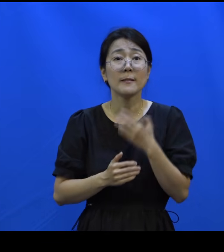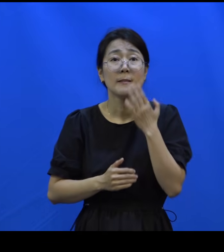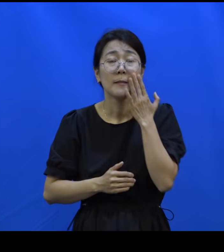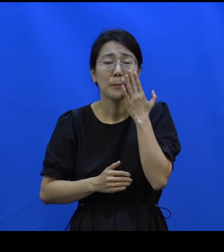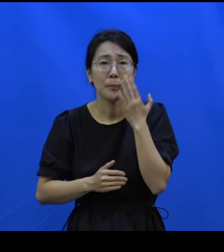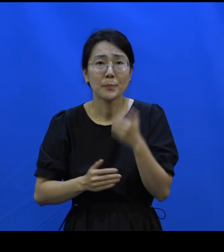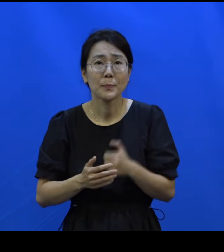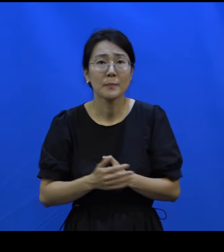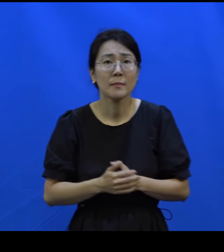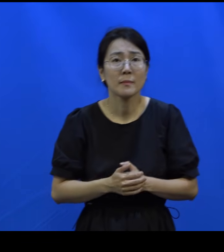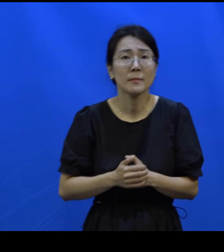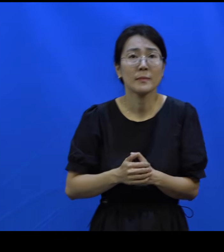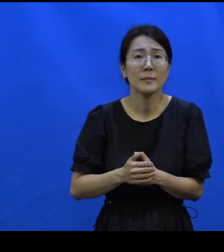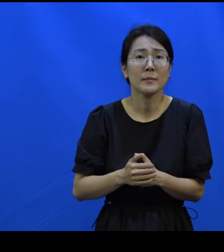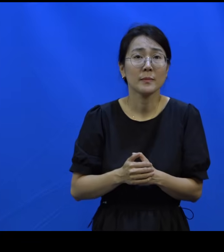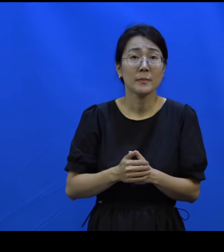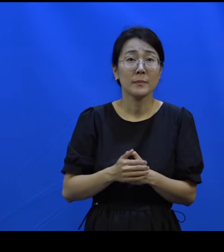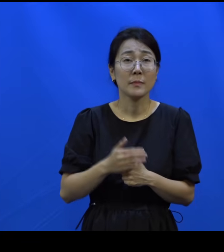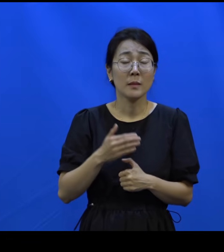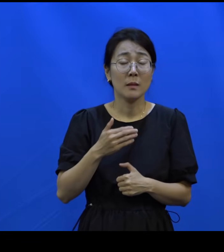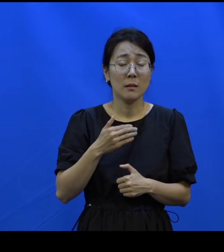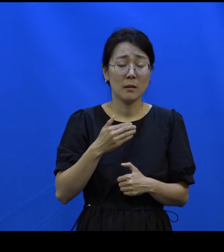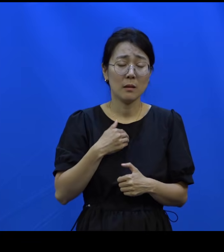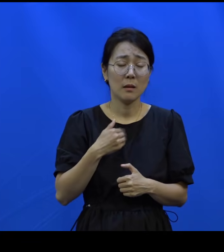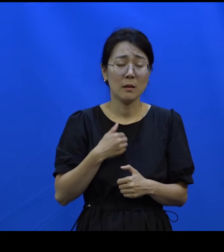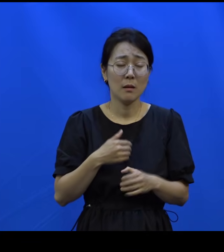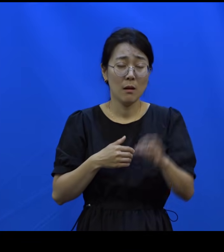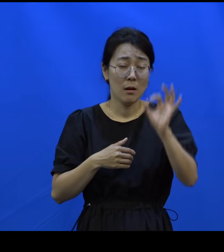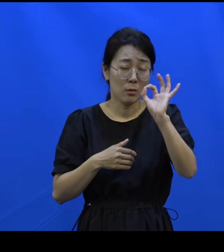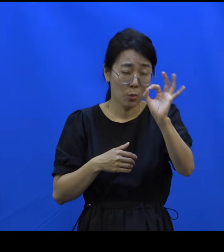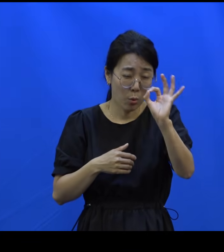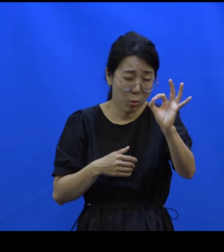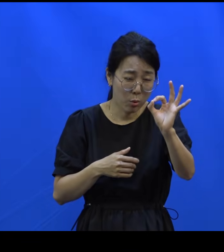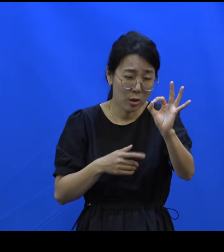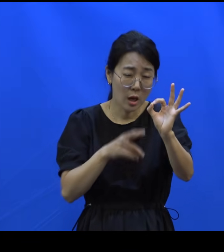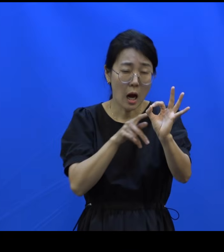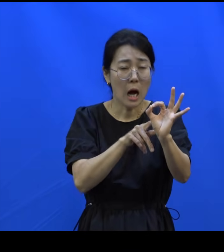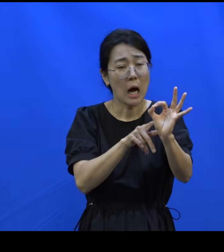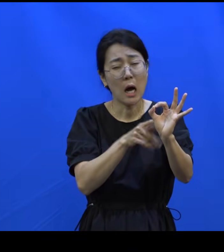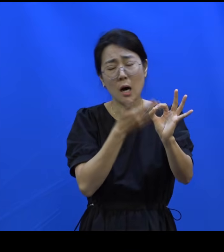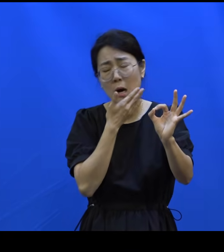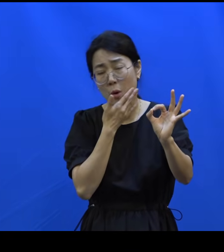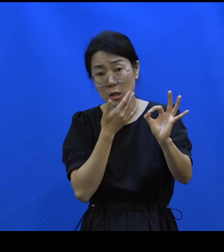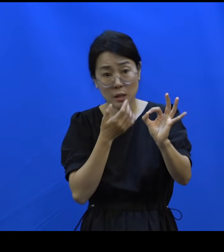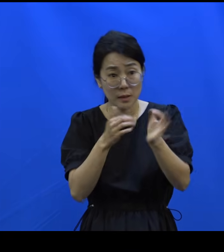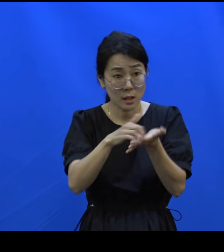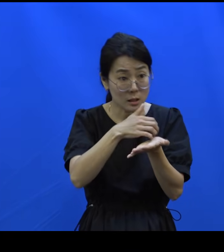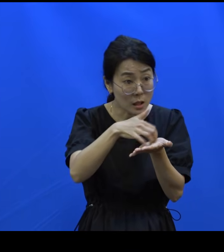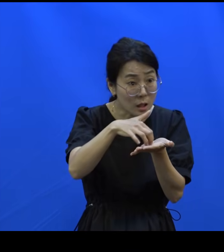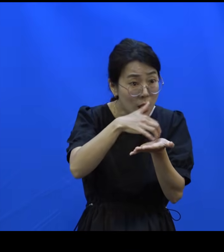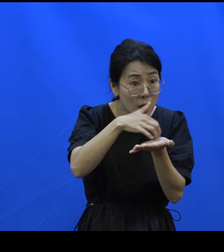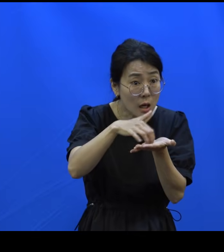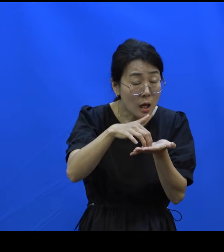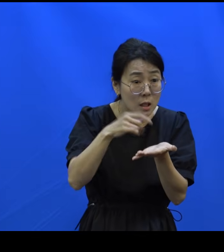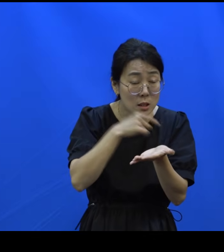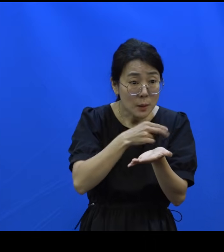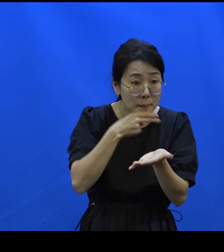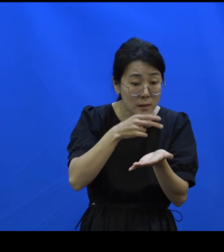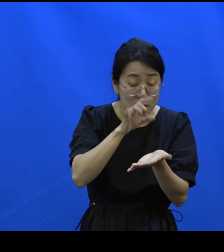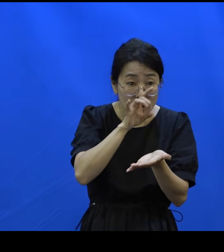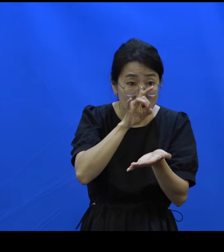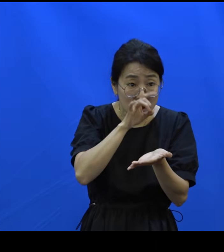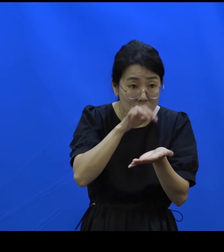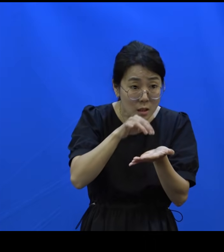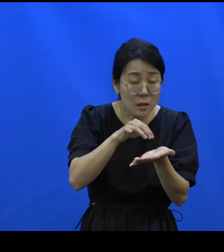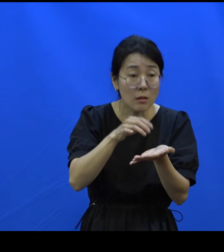나야말로 얼마나 천박하게 살아왔는가. 돈이라면 눈에 불꽃이 튀고 약간이라면 손에 안 보려고 얼마나 영악하게 살았는데 저들은